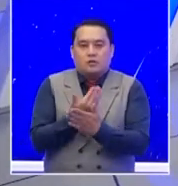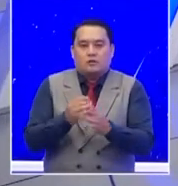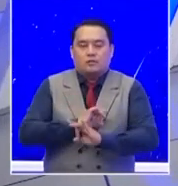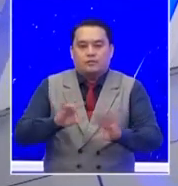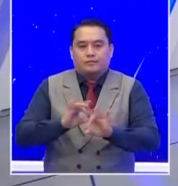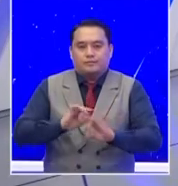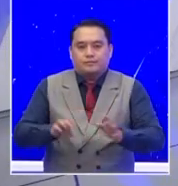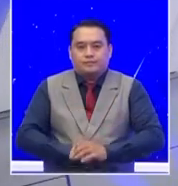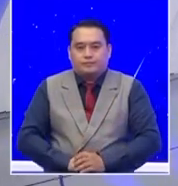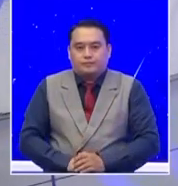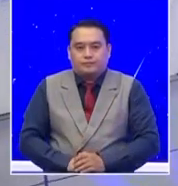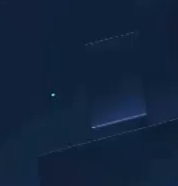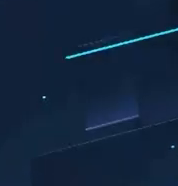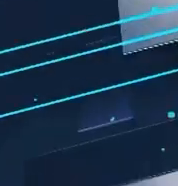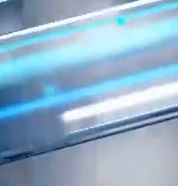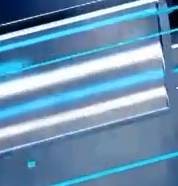сегодня